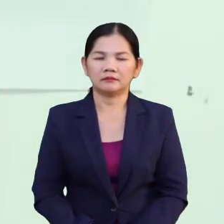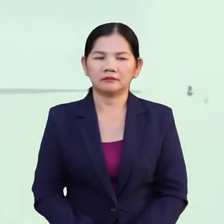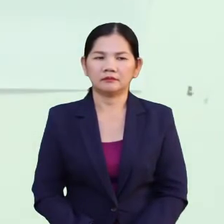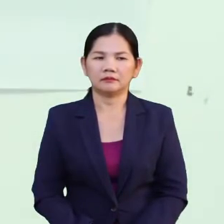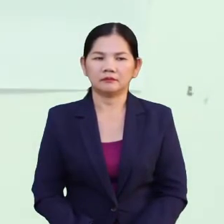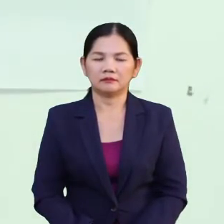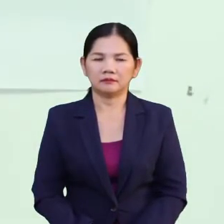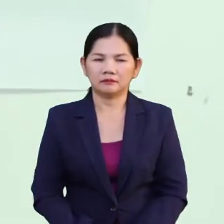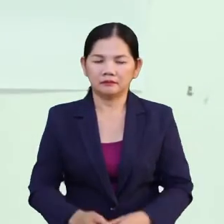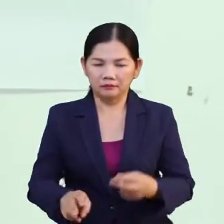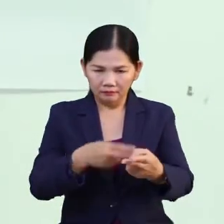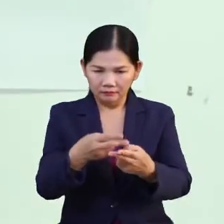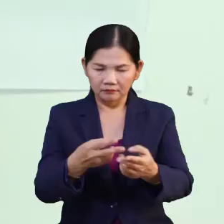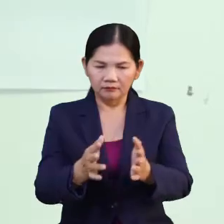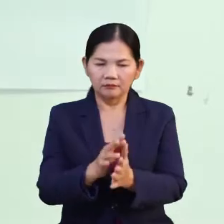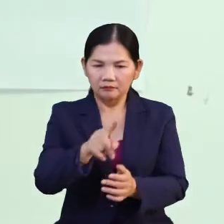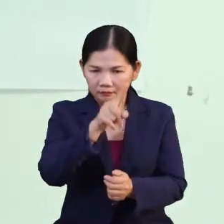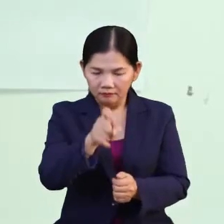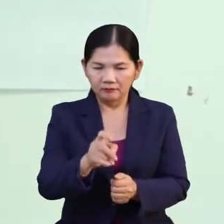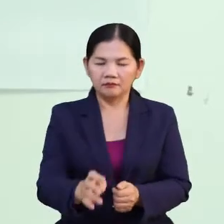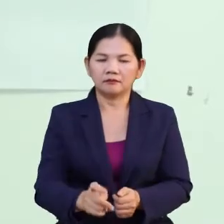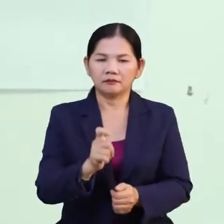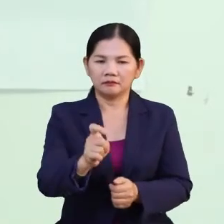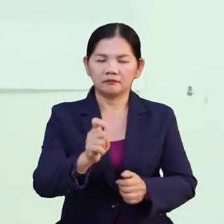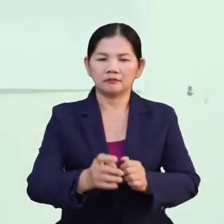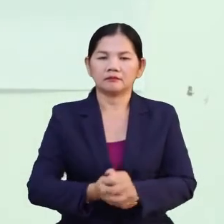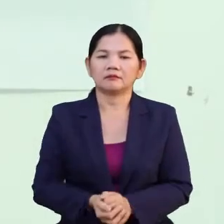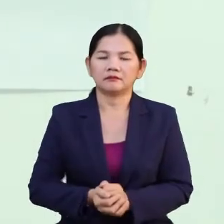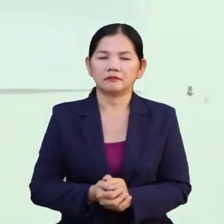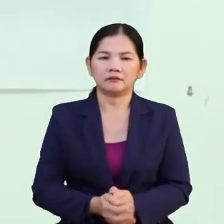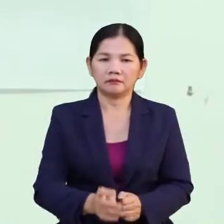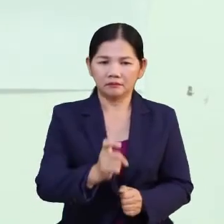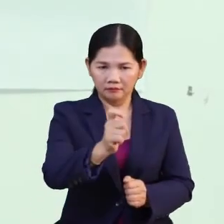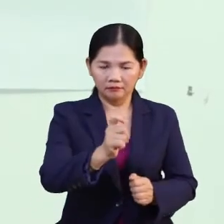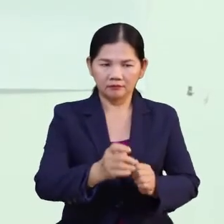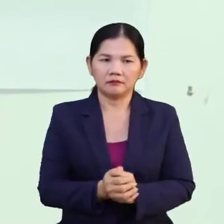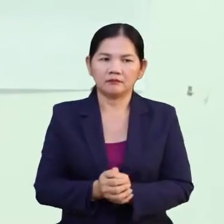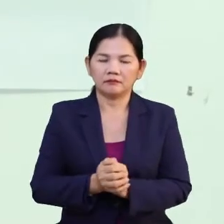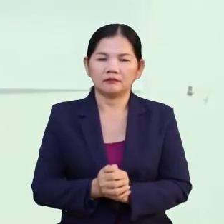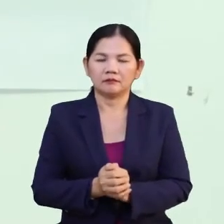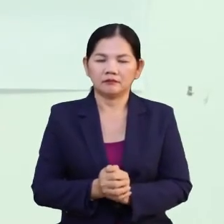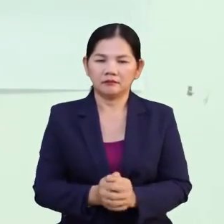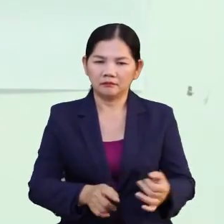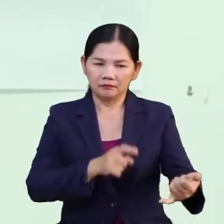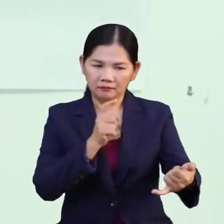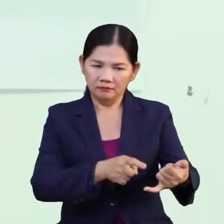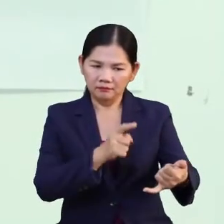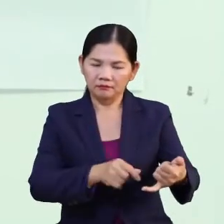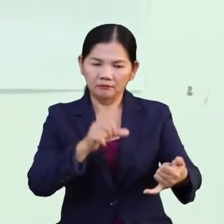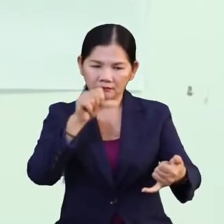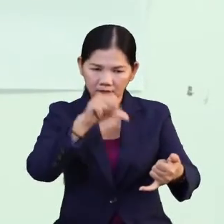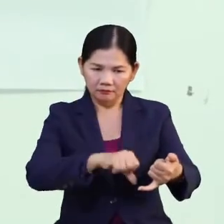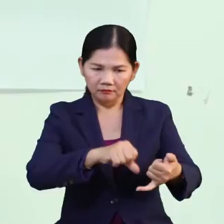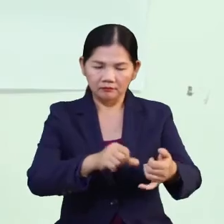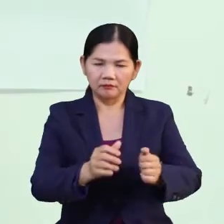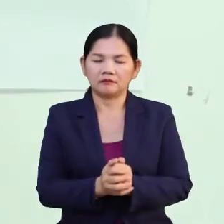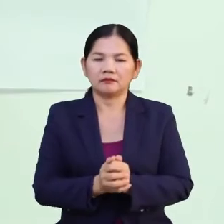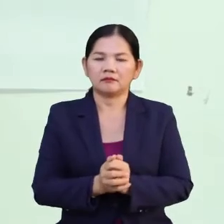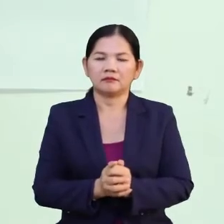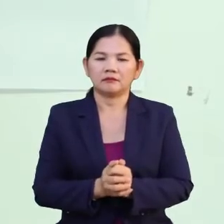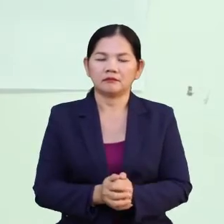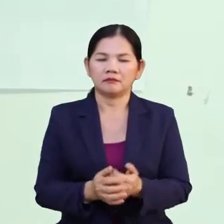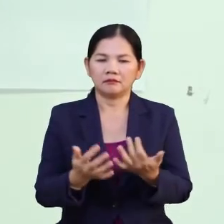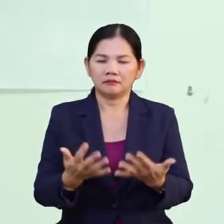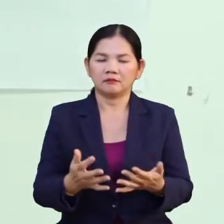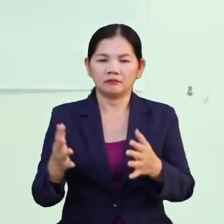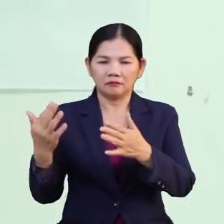ចានេះគឺជាចម្លើយនៅសំណួរខទាំងអស់គ្នាណាតោះខការប្រមាថមើលងាយគេអាចឲ្យយើ